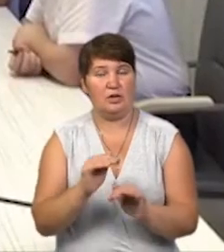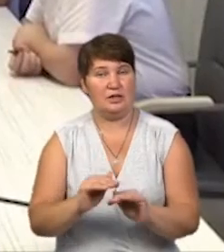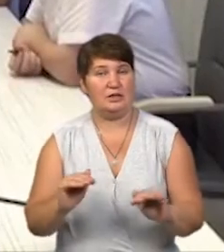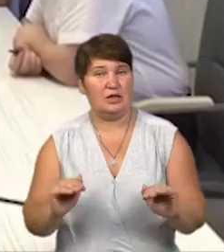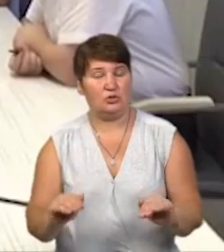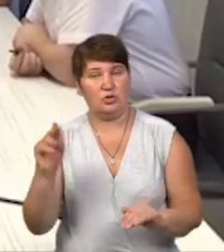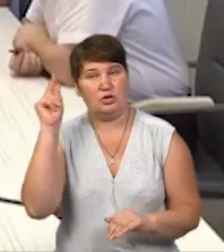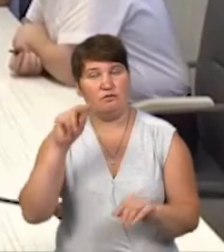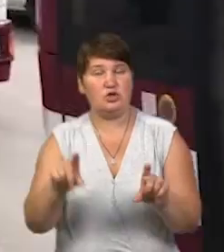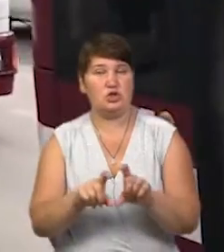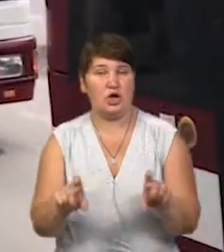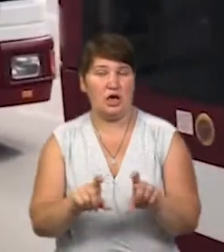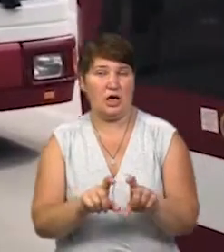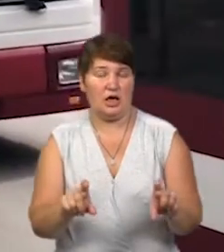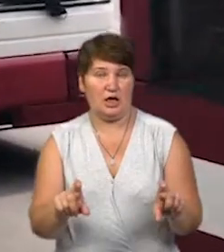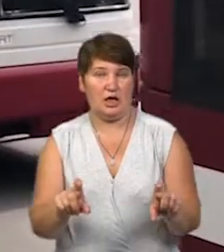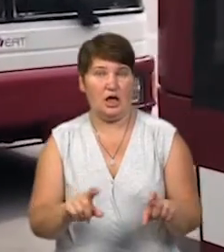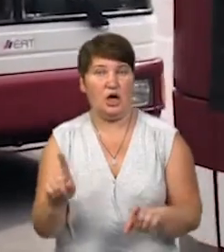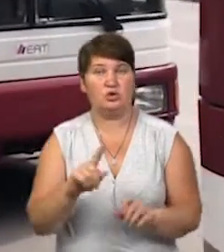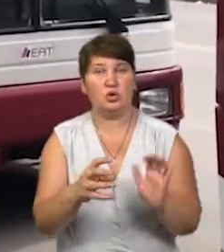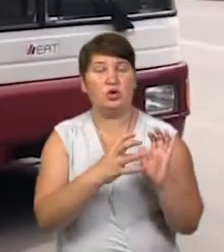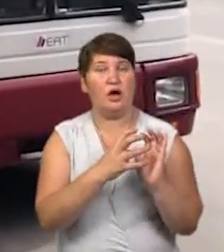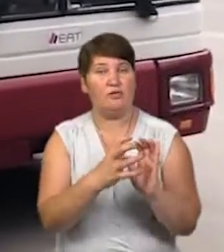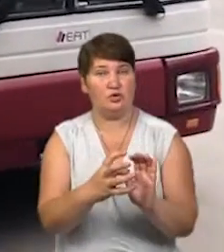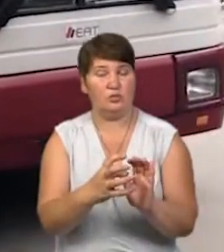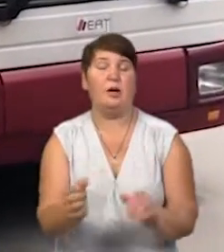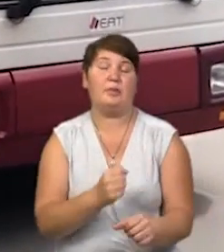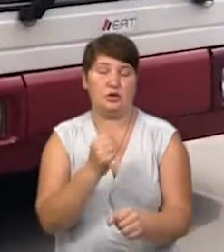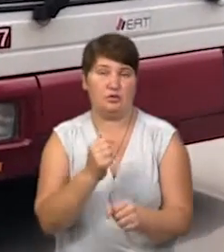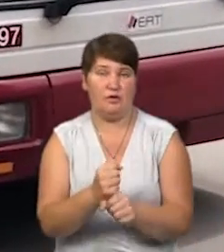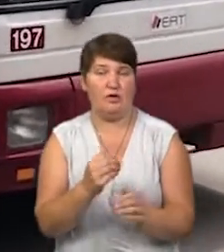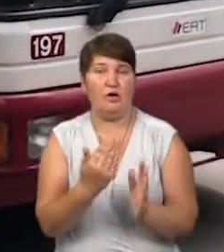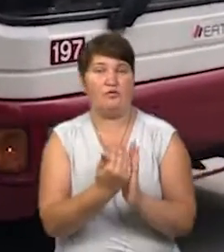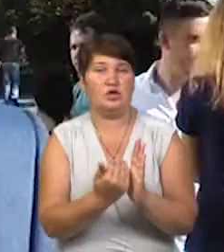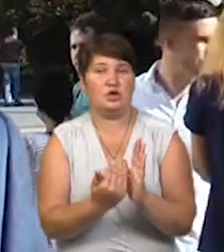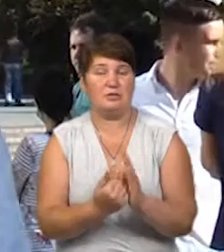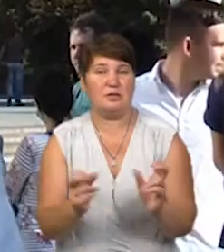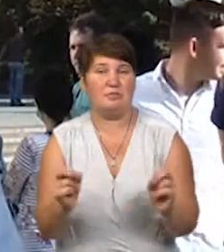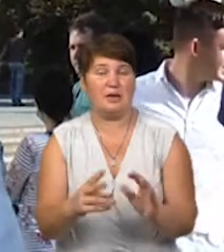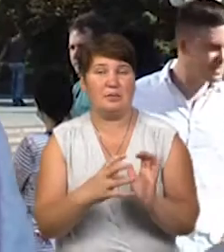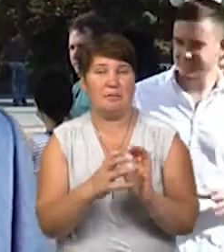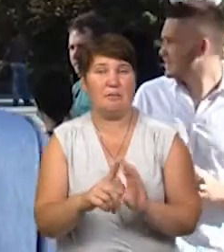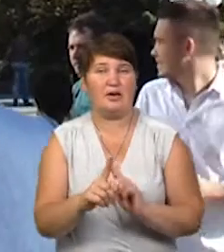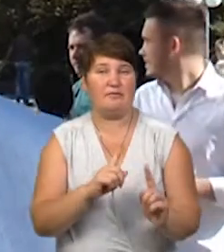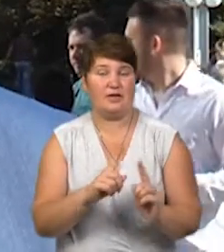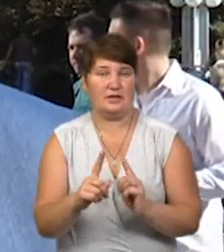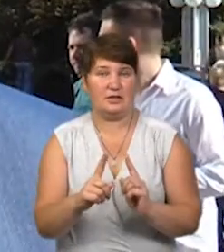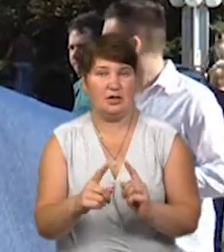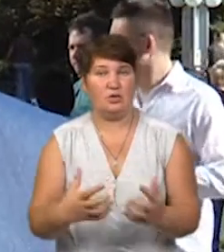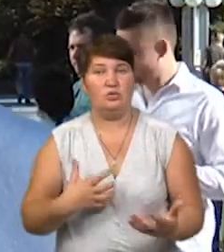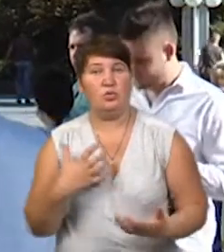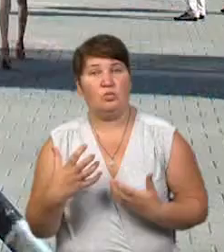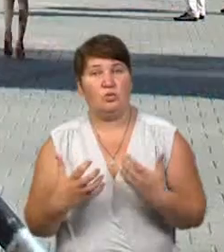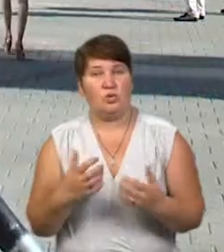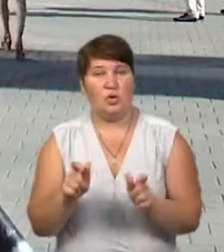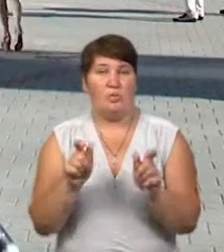шкільних навчальних закладів. Щодо громадського транспорту, то він працюватиме в режимі спецперевезень. Мене також турбує ті обмеження щодо